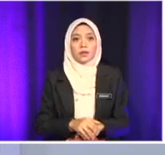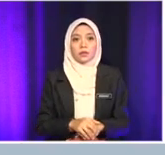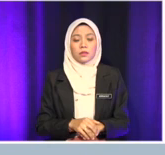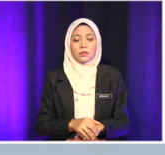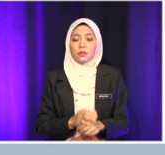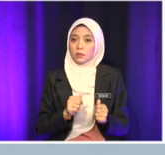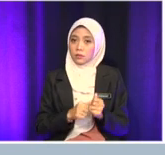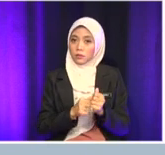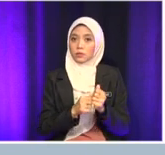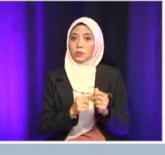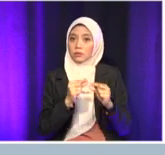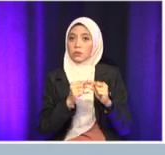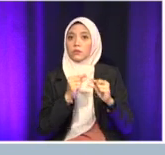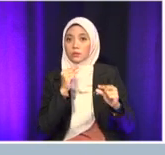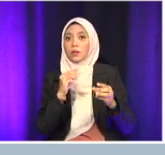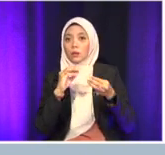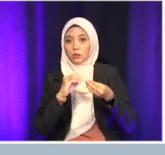pantulan pada garis